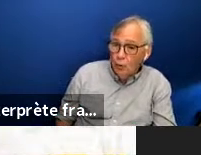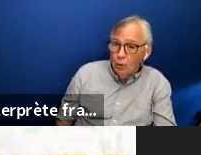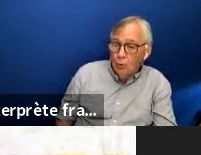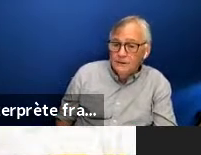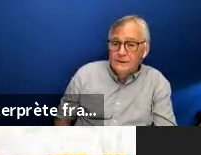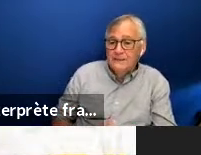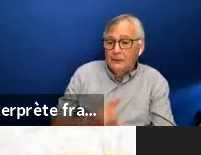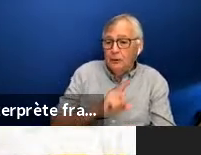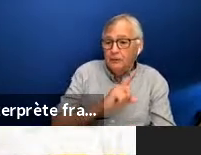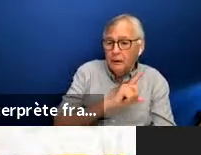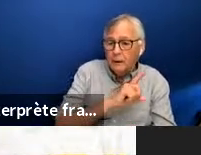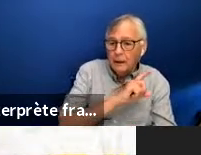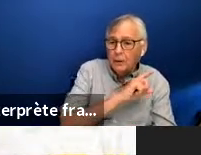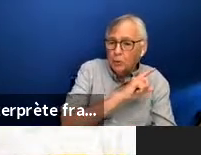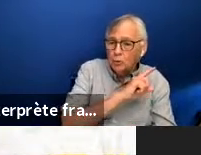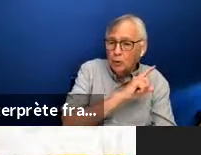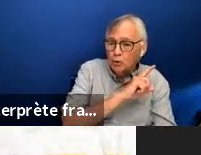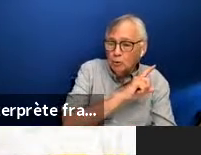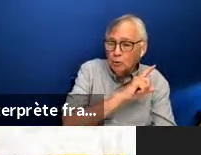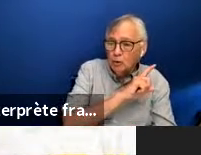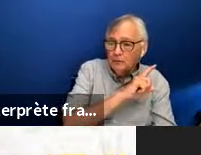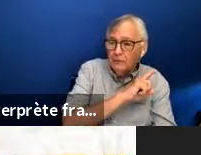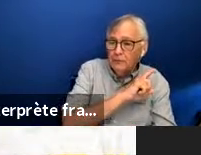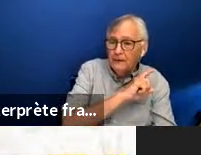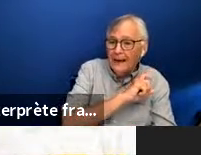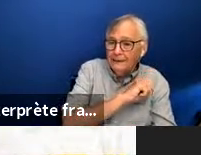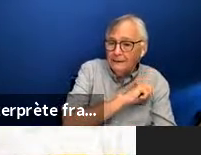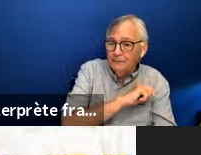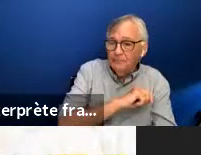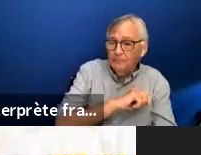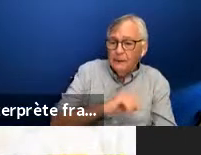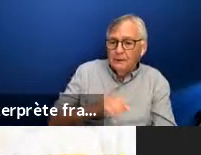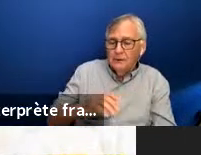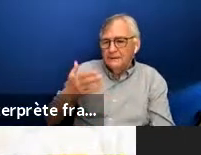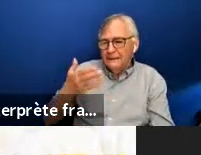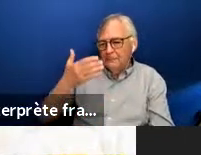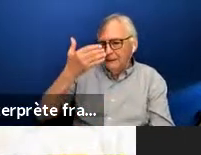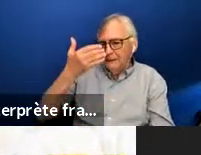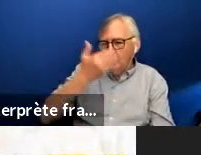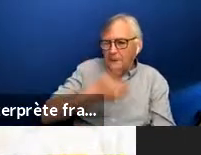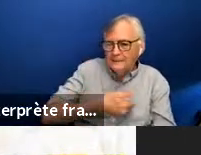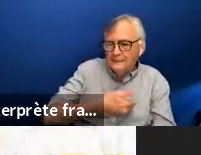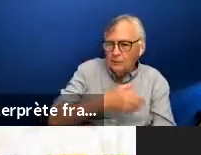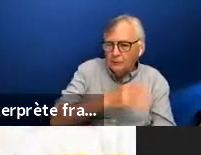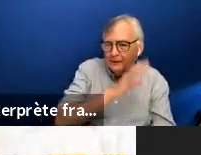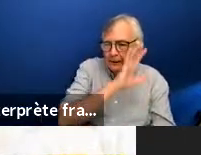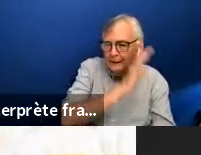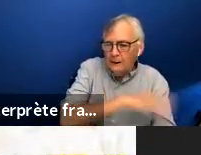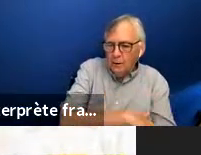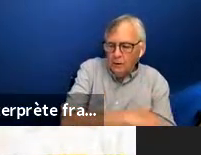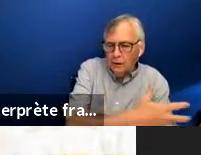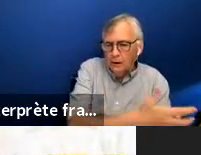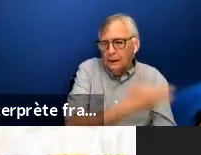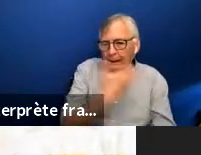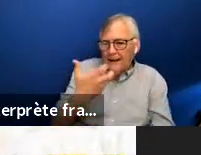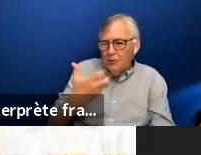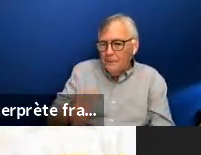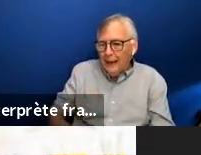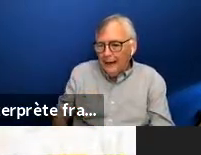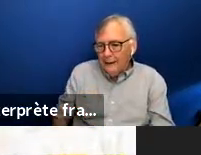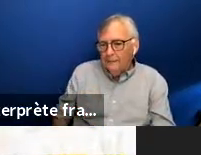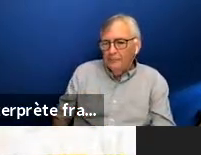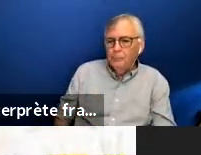L'éclairage joue un rôle. Si vous êtes devant à contre-jour, devant une fenêtre, donc c'est important de baisser, de fermer